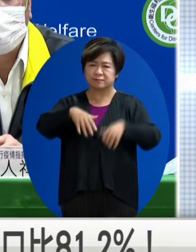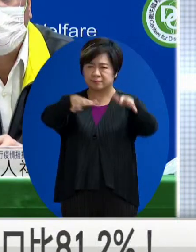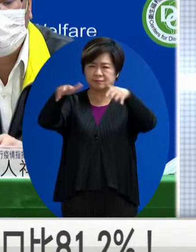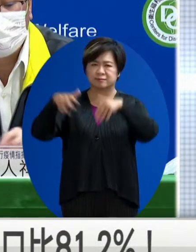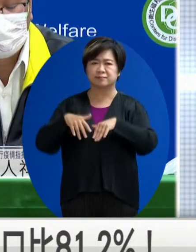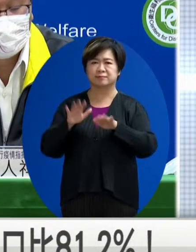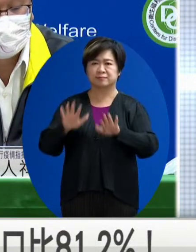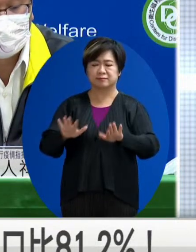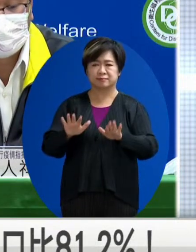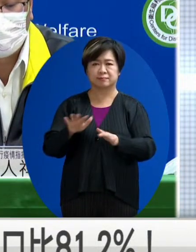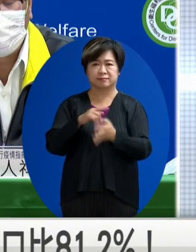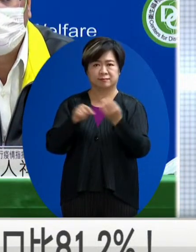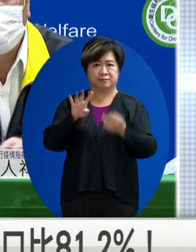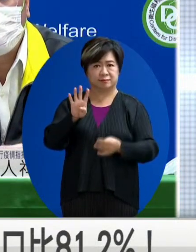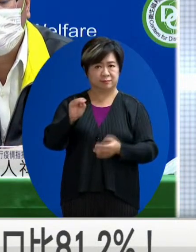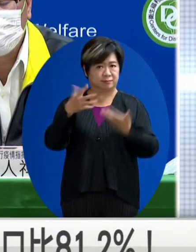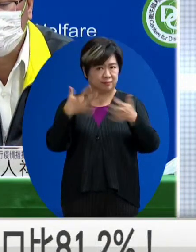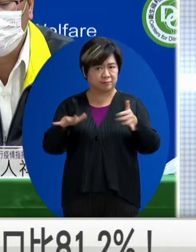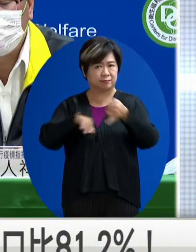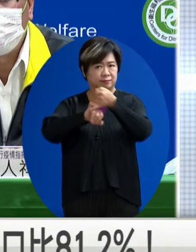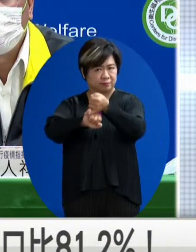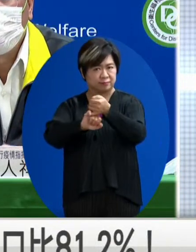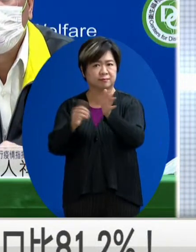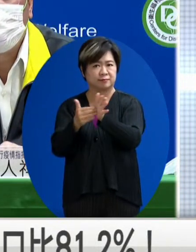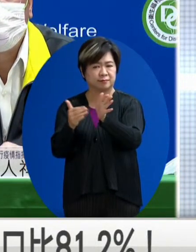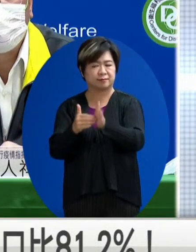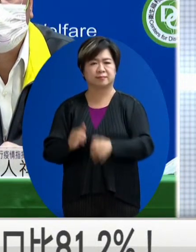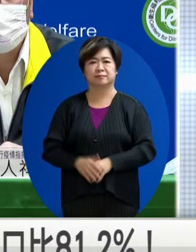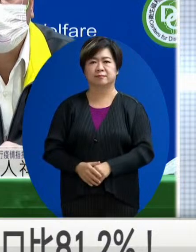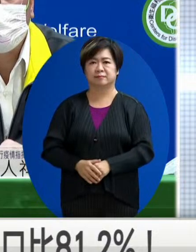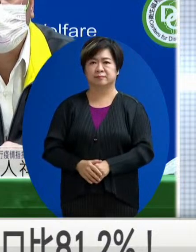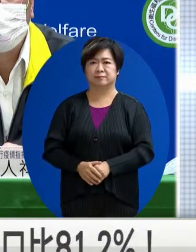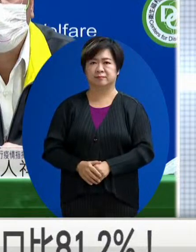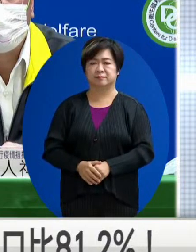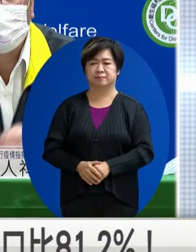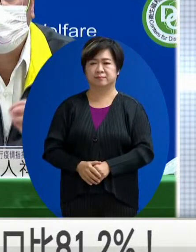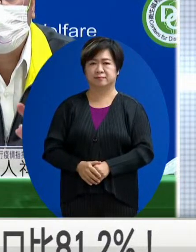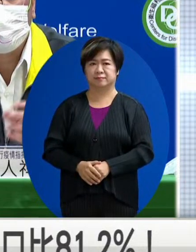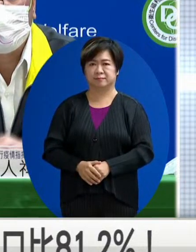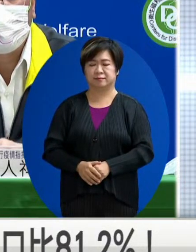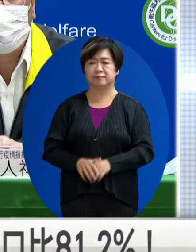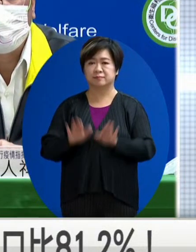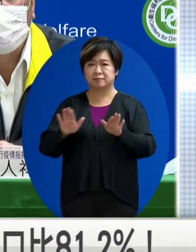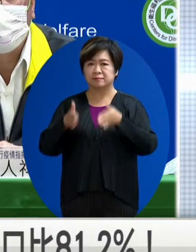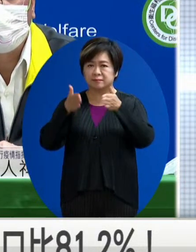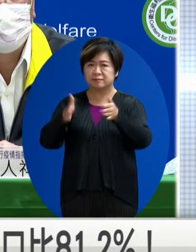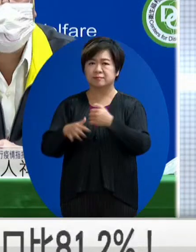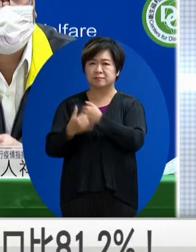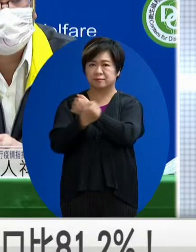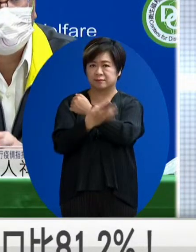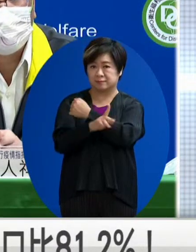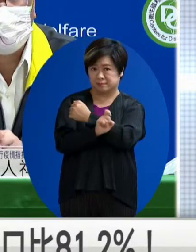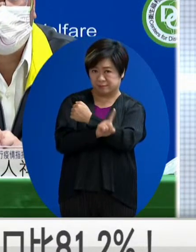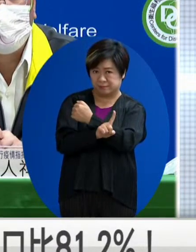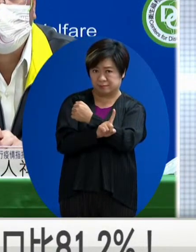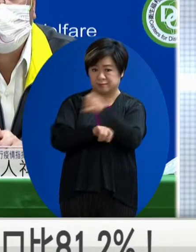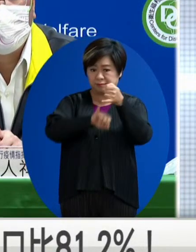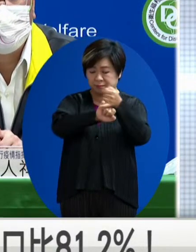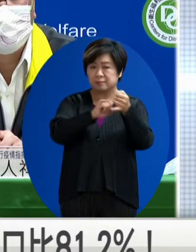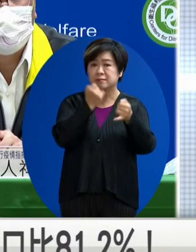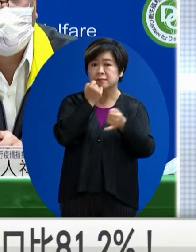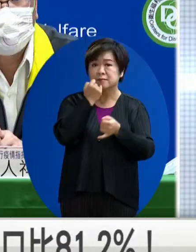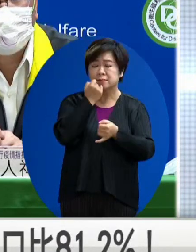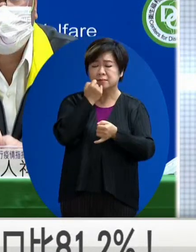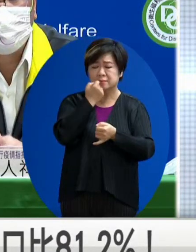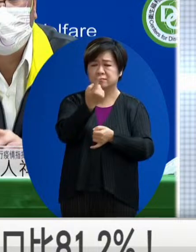前为止有4万多人来预约哦，所以我目前其实就是先针对11期可以预约的就先预约，